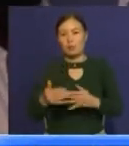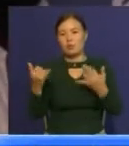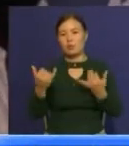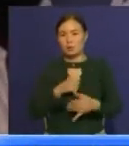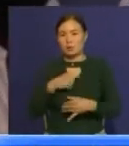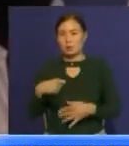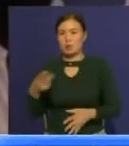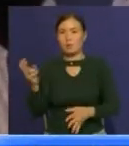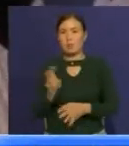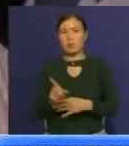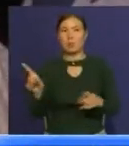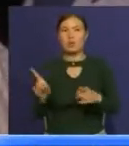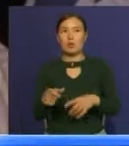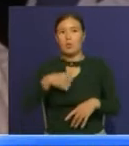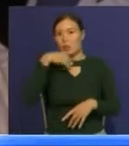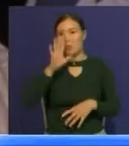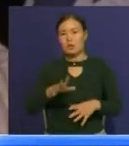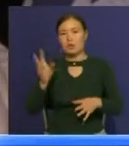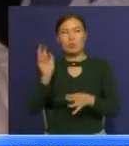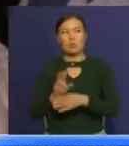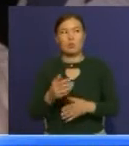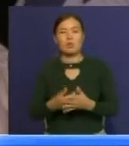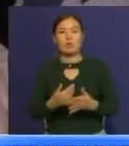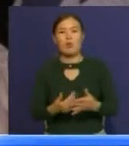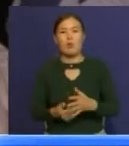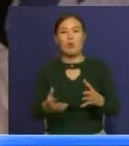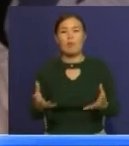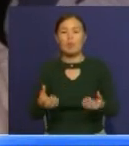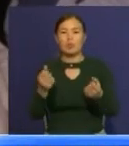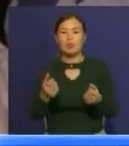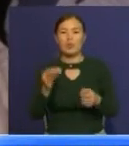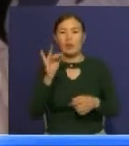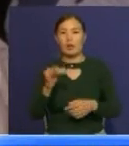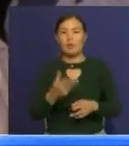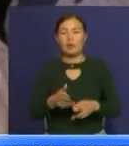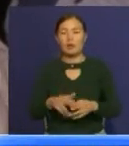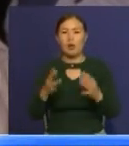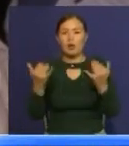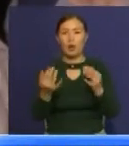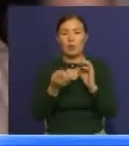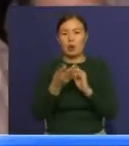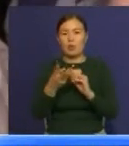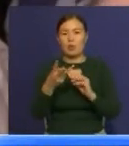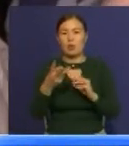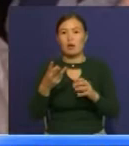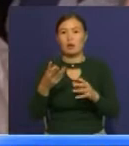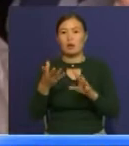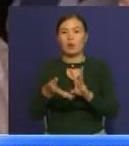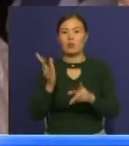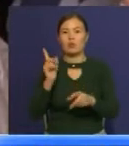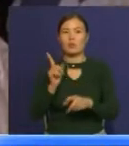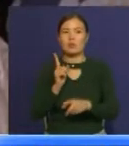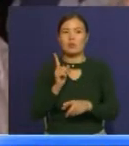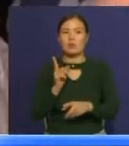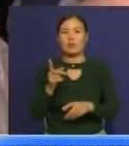пришел разобраться. Мы не можем разобраться. Подтверждение им принесли. Я сегодня 13-й кабинет зашел.